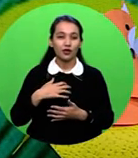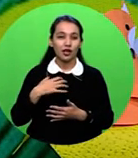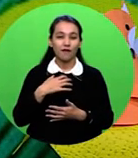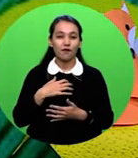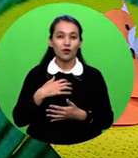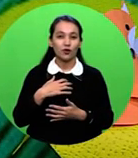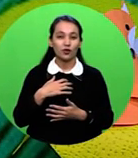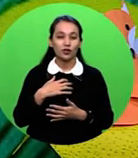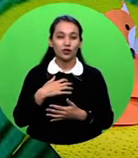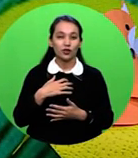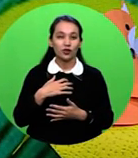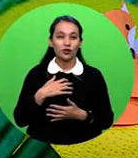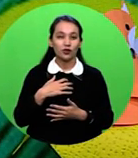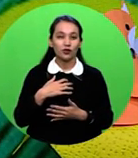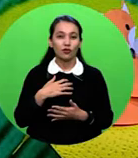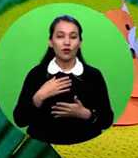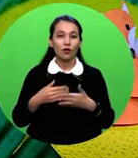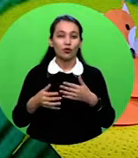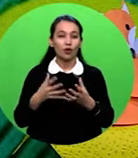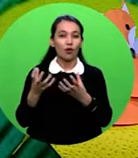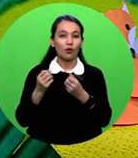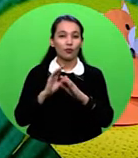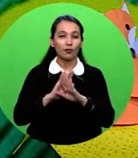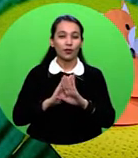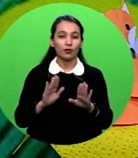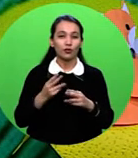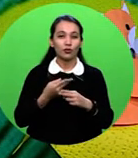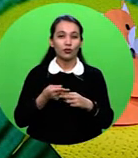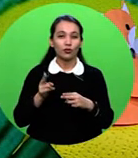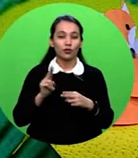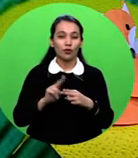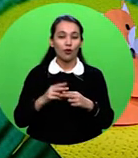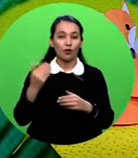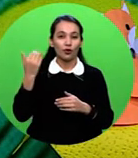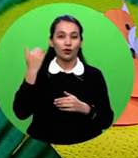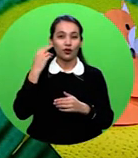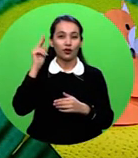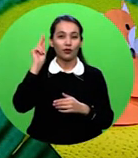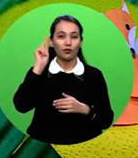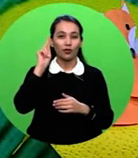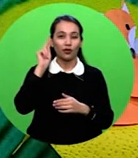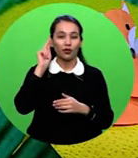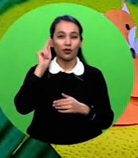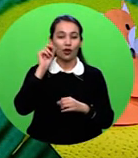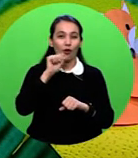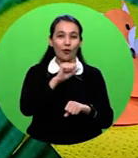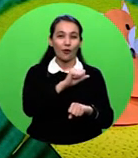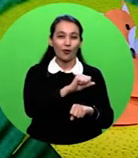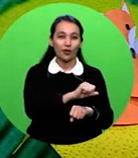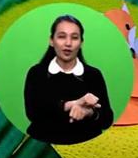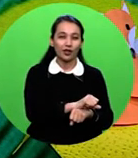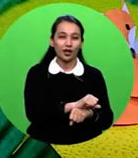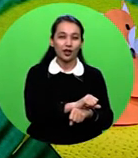asosiy qog'ozlardan iloji boricha foydalanmaymiz, chunki o'tgan darslarimizda